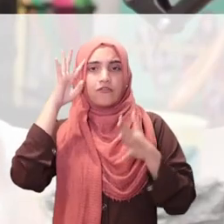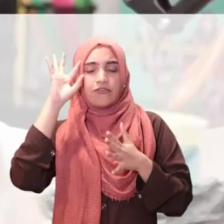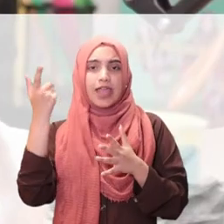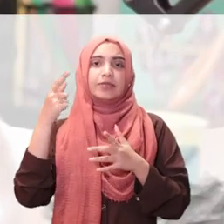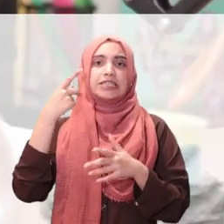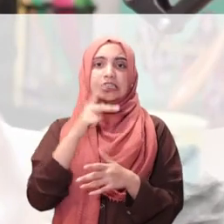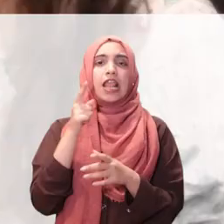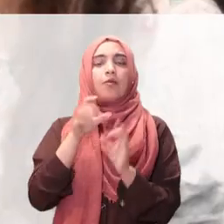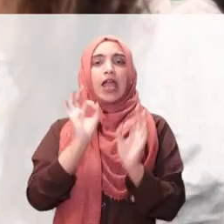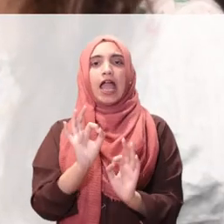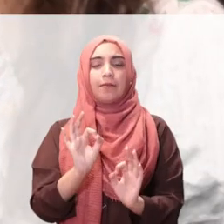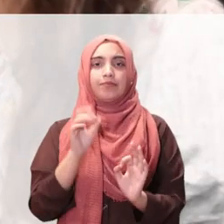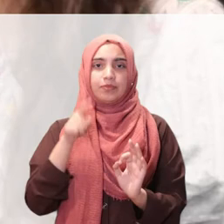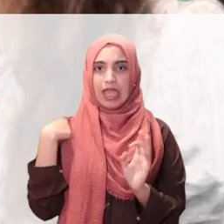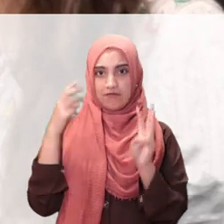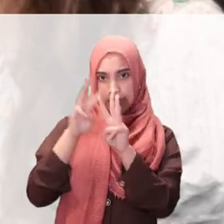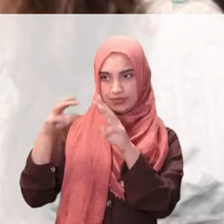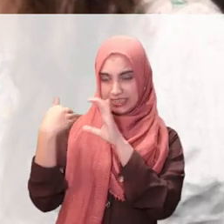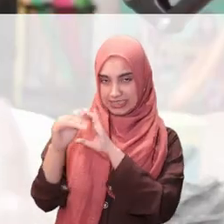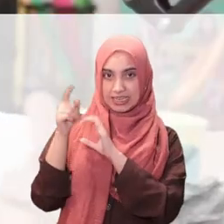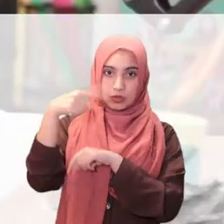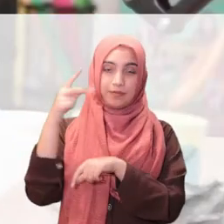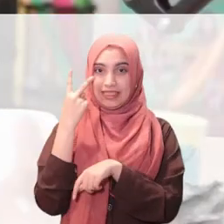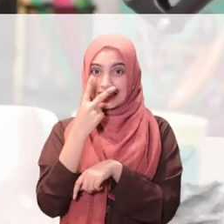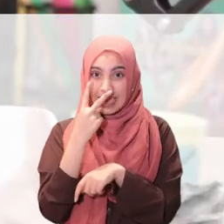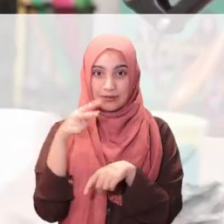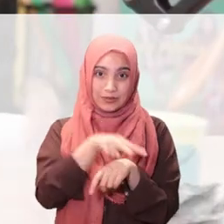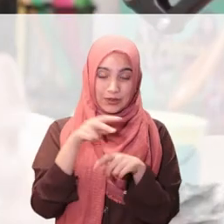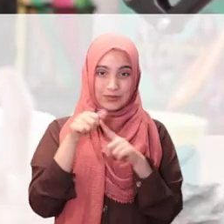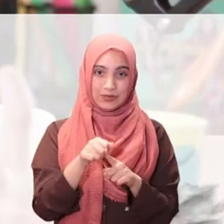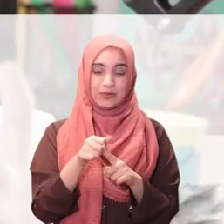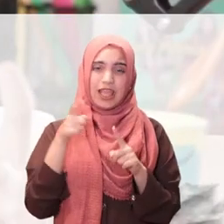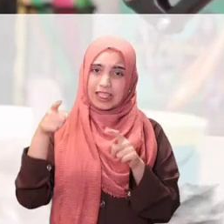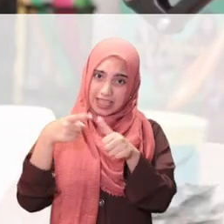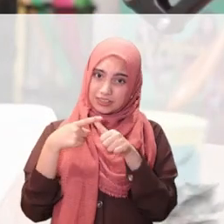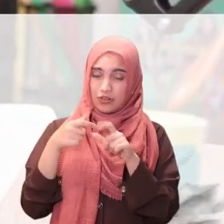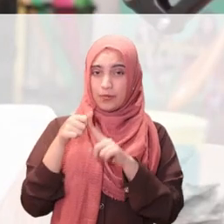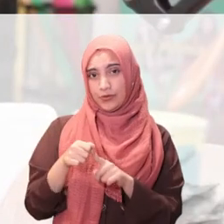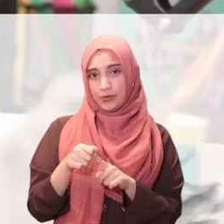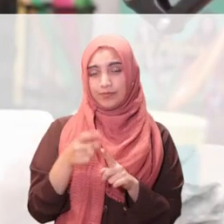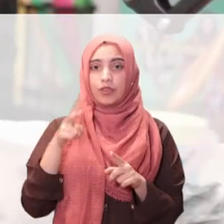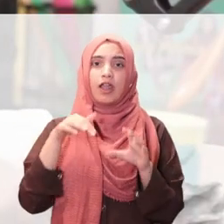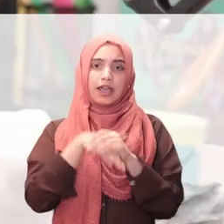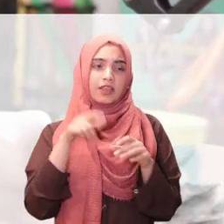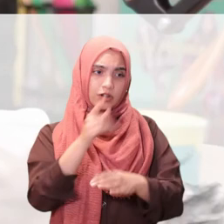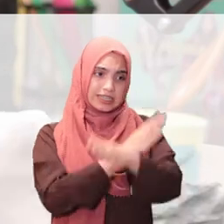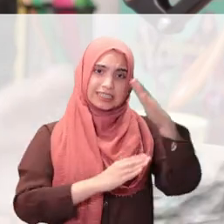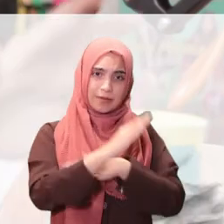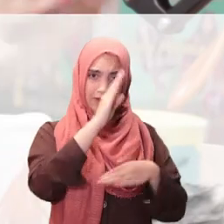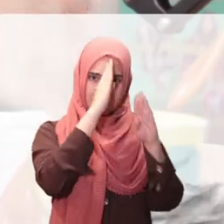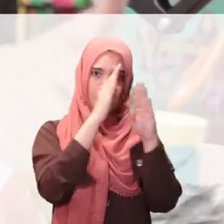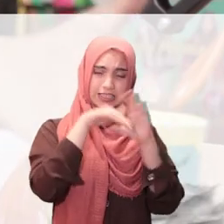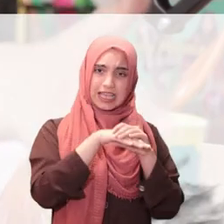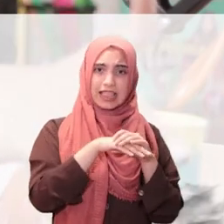प्लीज गिव मी टू मेक मोड ऑफ द के मिडल